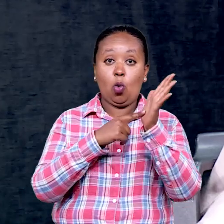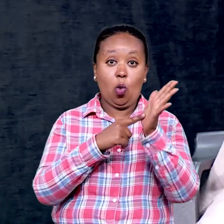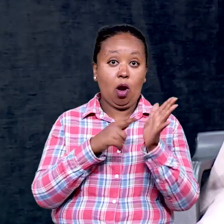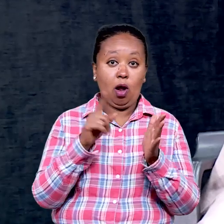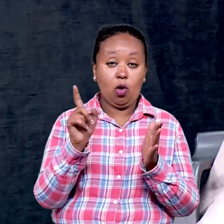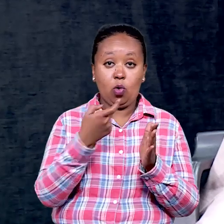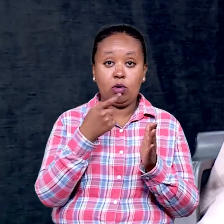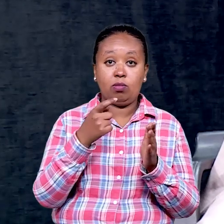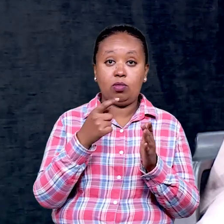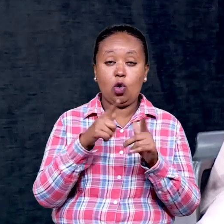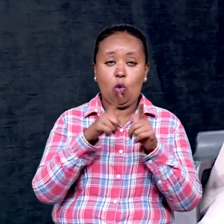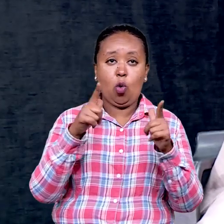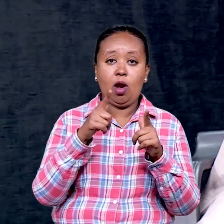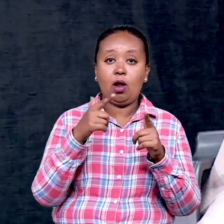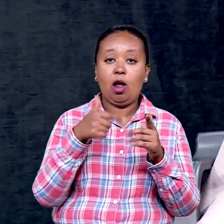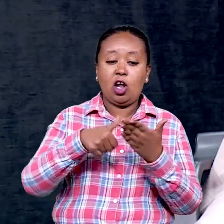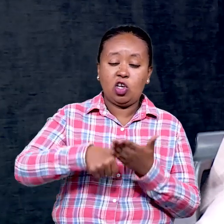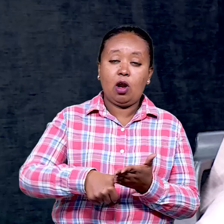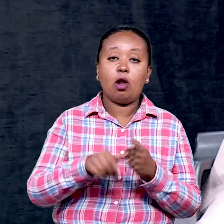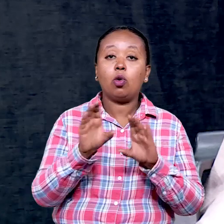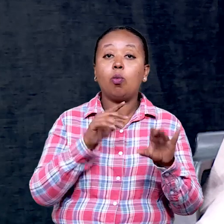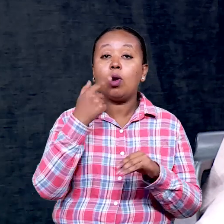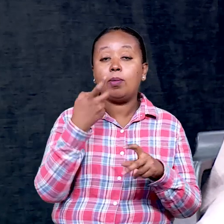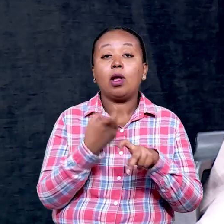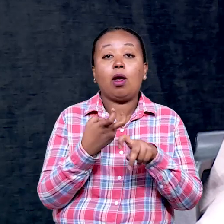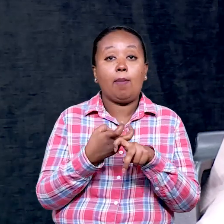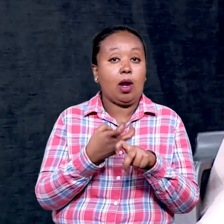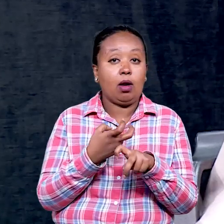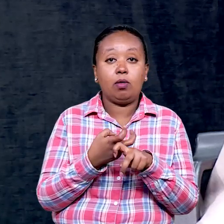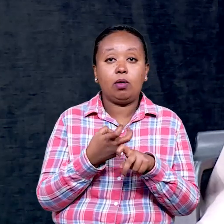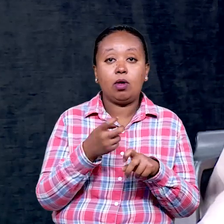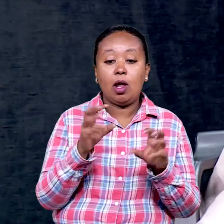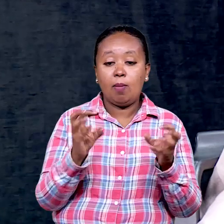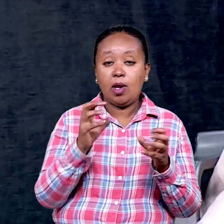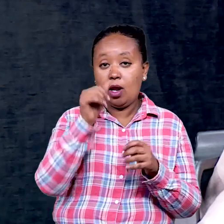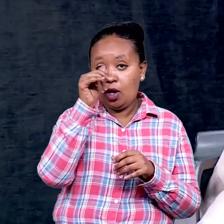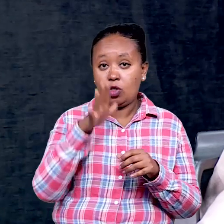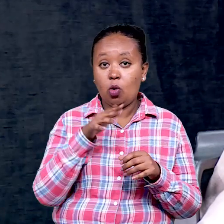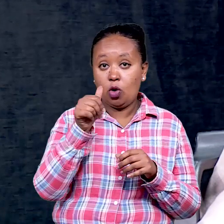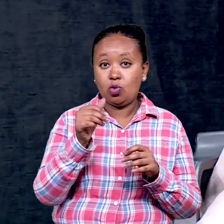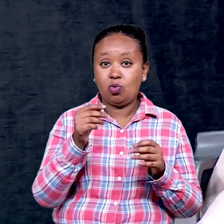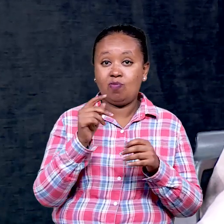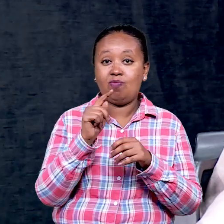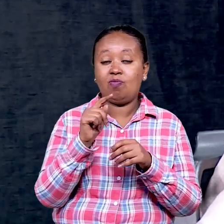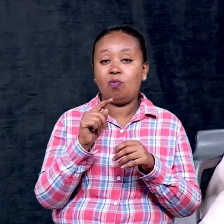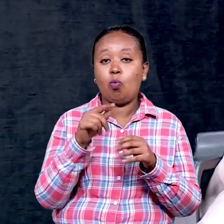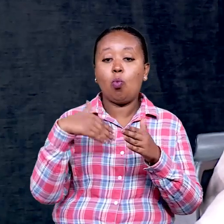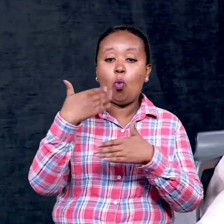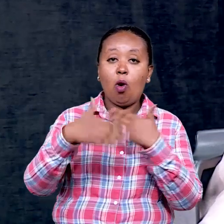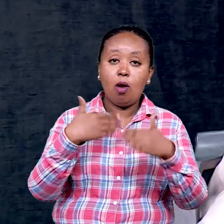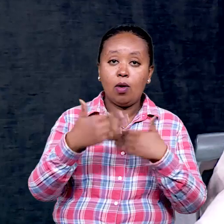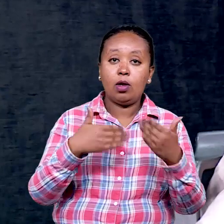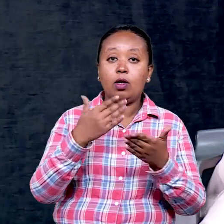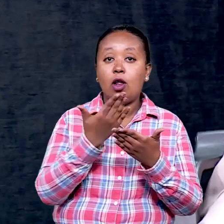የጎላ አሻራ አሳርፏል ለማለት ይከብደኛል። ምክንያቱም የሚዲያው ሰው ራሱም ወደ በኋላ